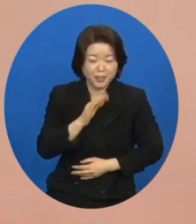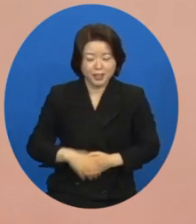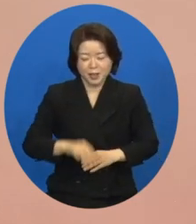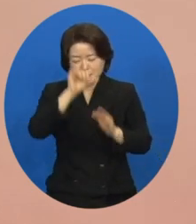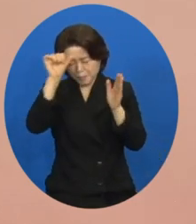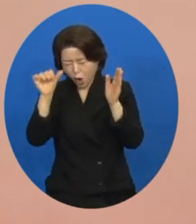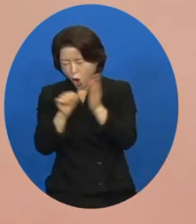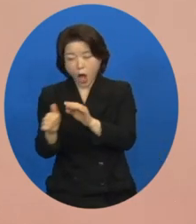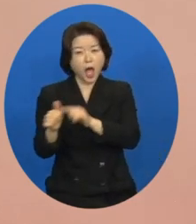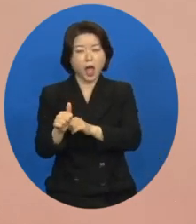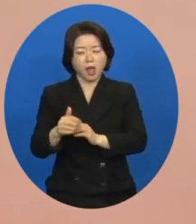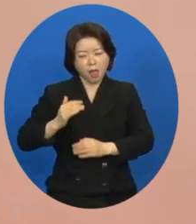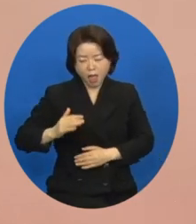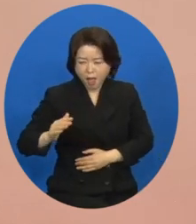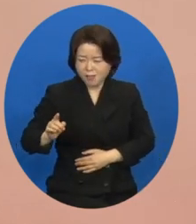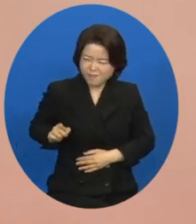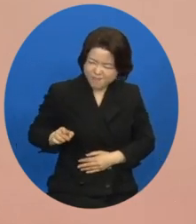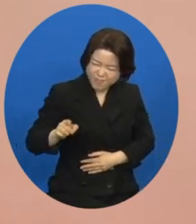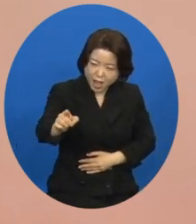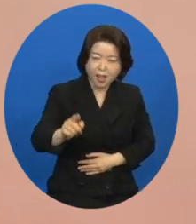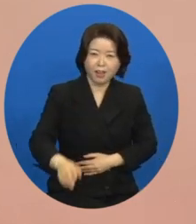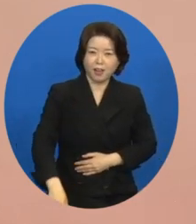평생 그렇게 가시는 거예요.